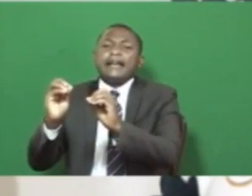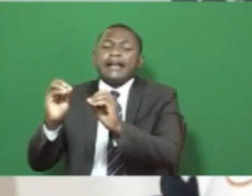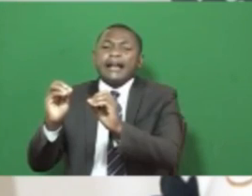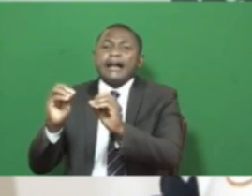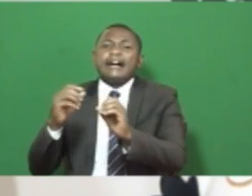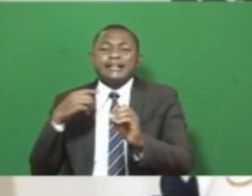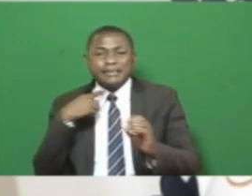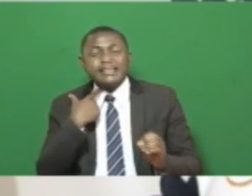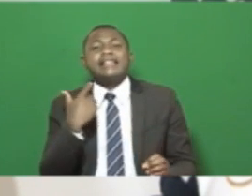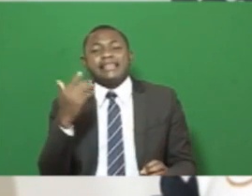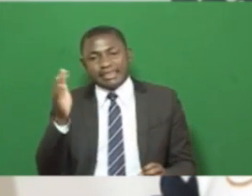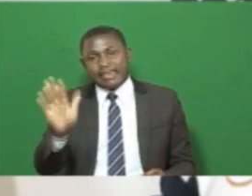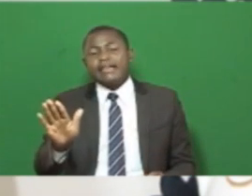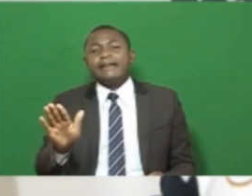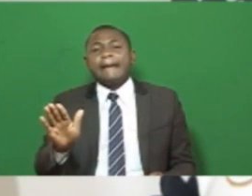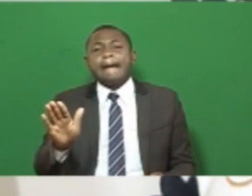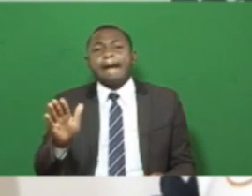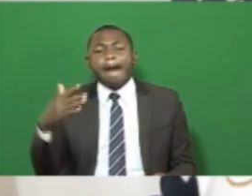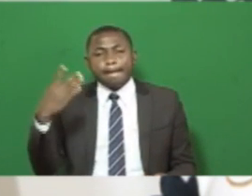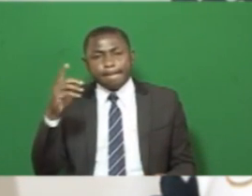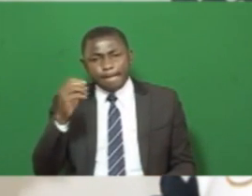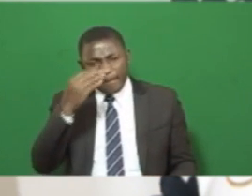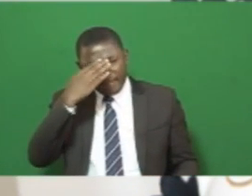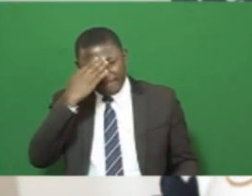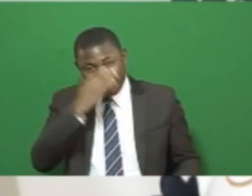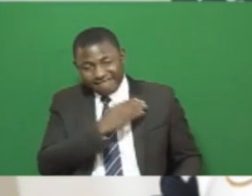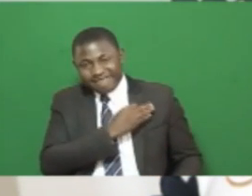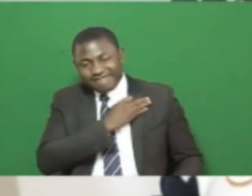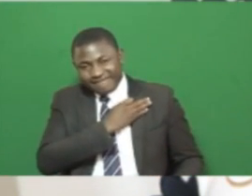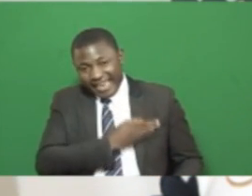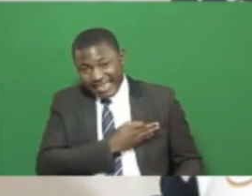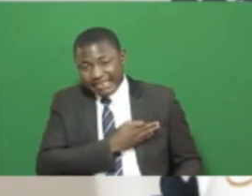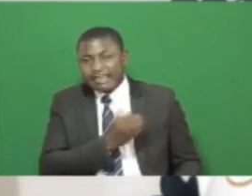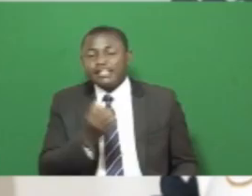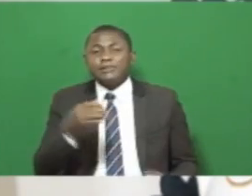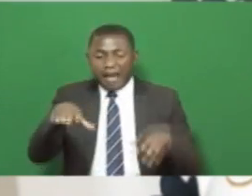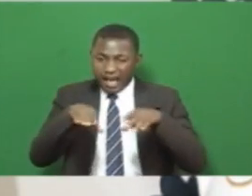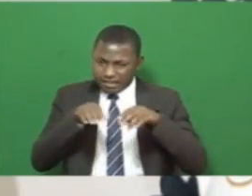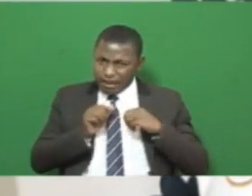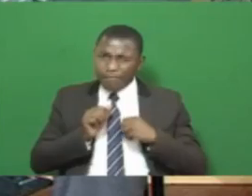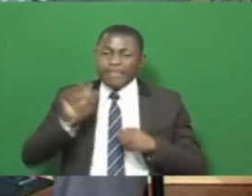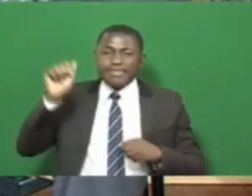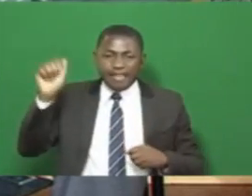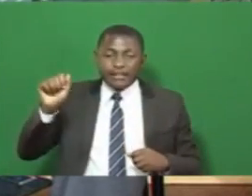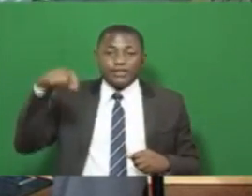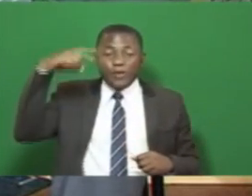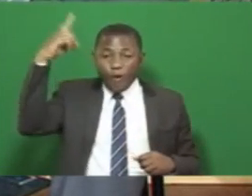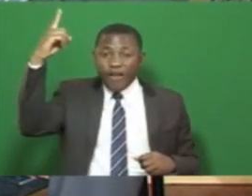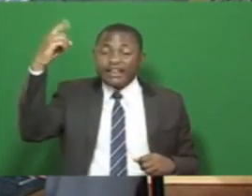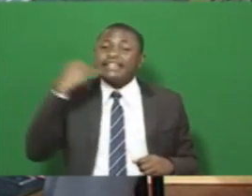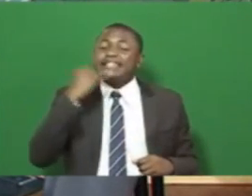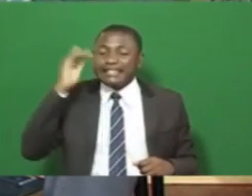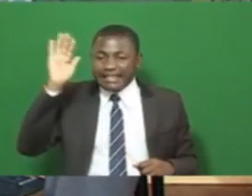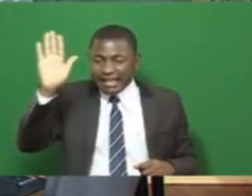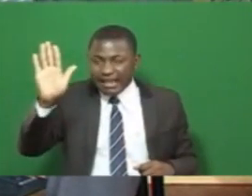yei, anobva ati iye, kutenda, kubvuma kuti Mwari ariko. Okay.